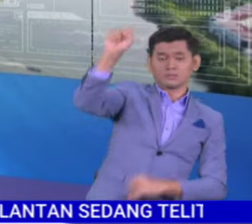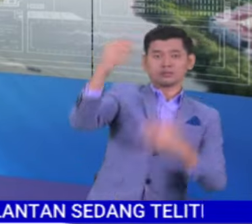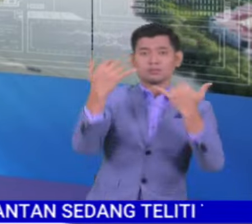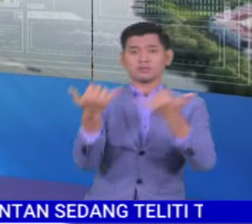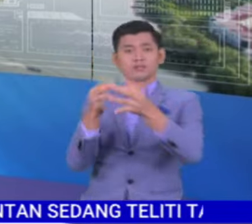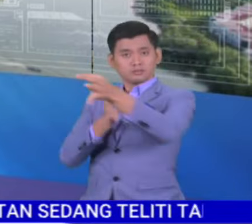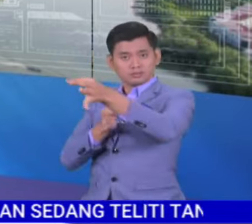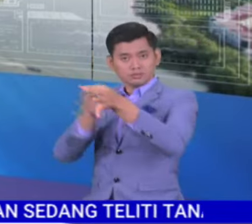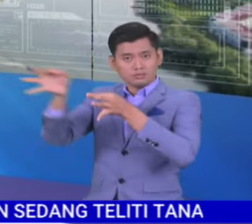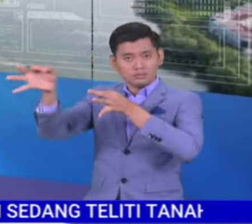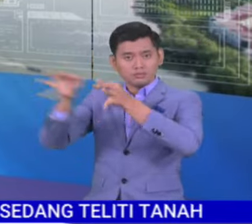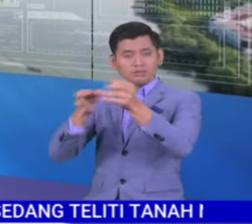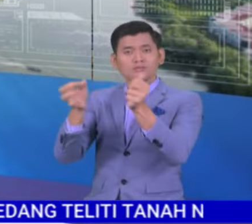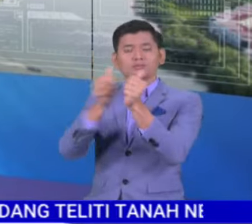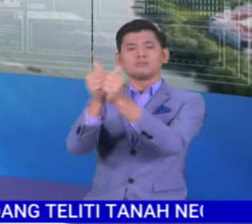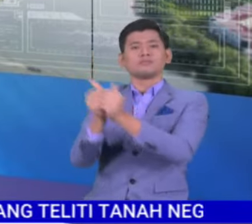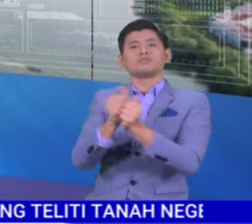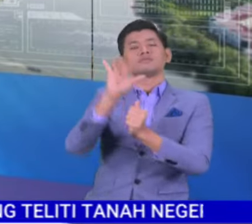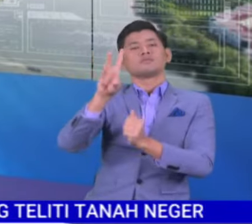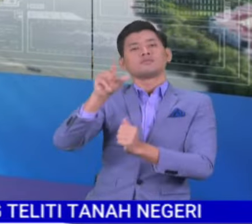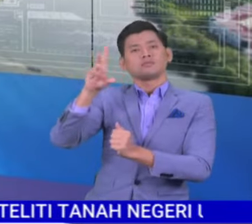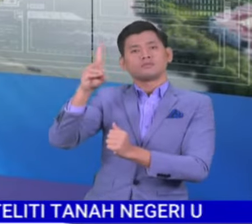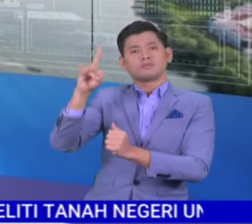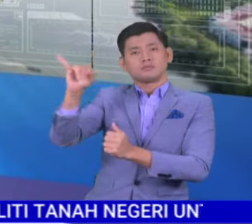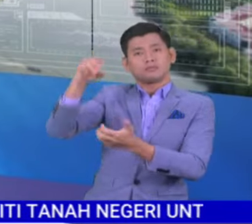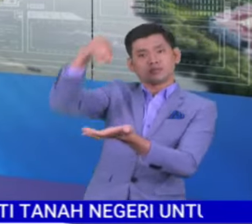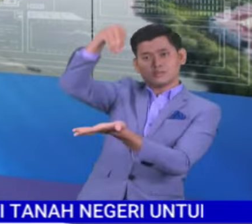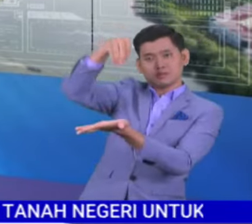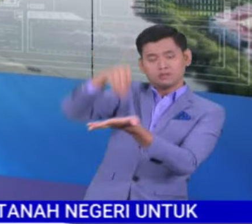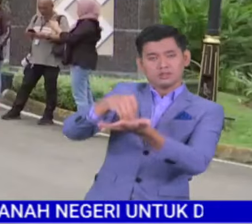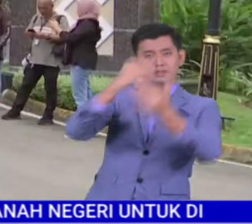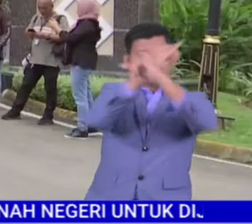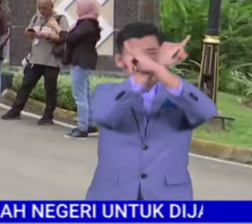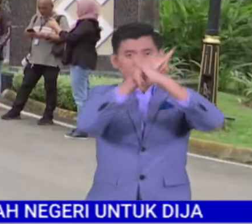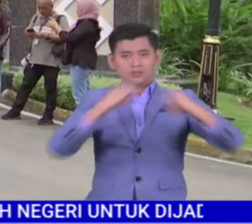bersama wartawan iswadiman Syamsudin di lokasi silakan